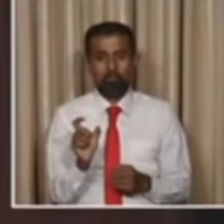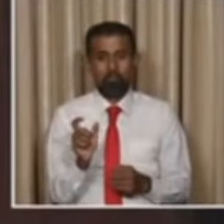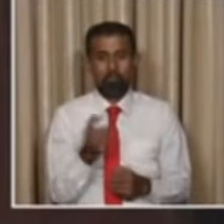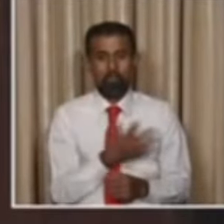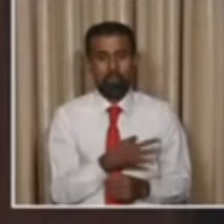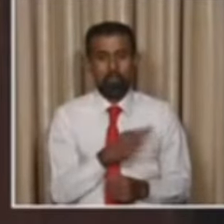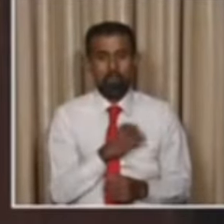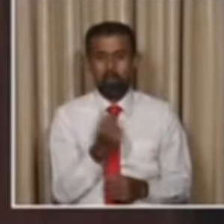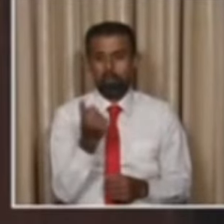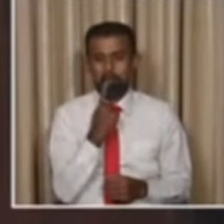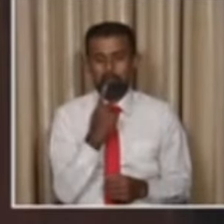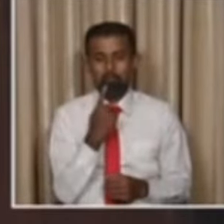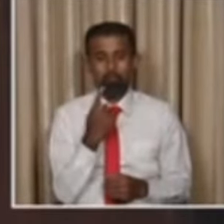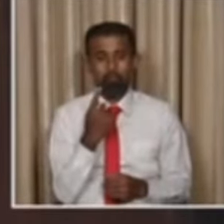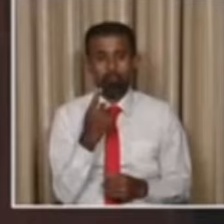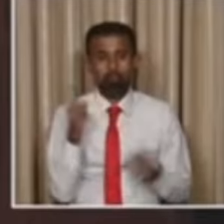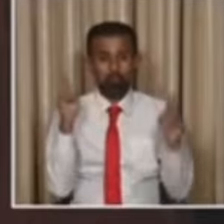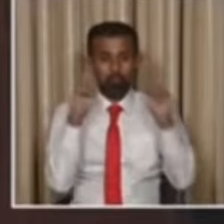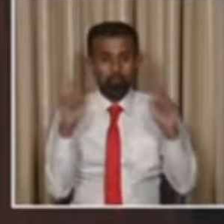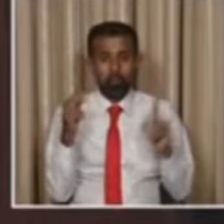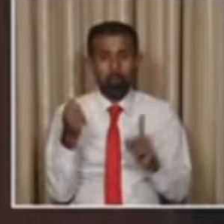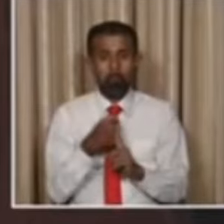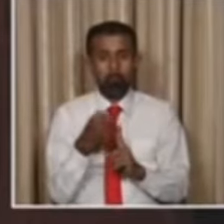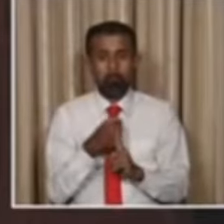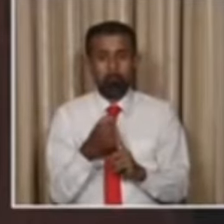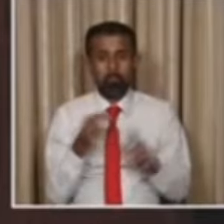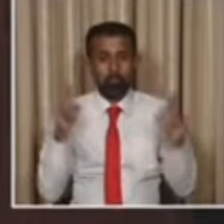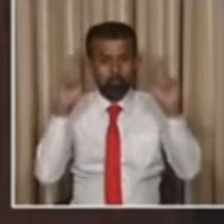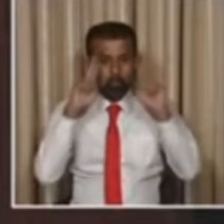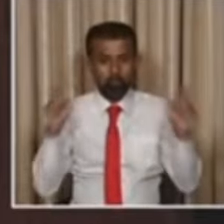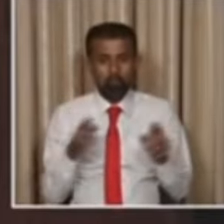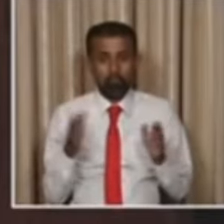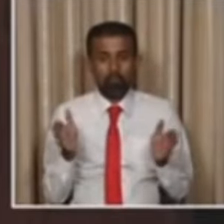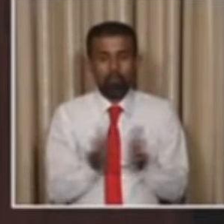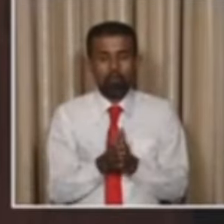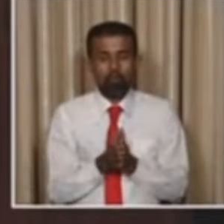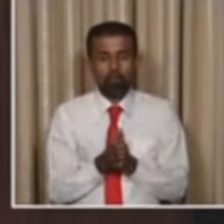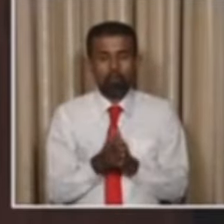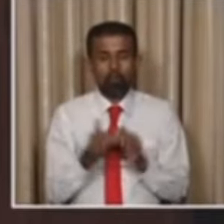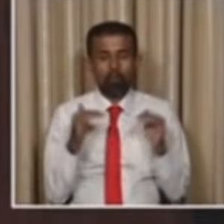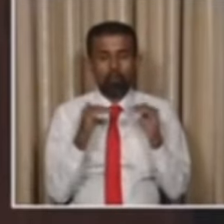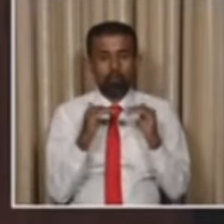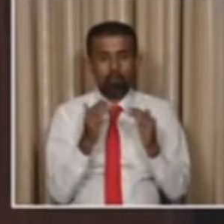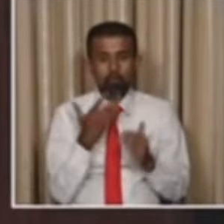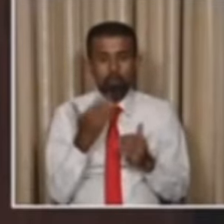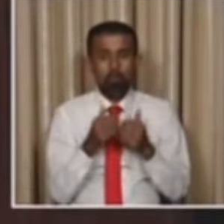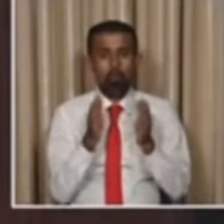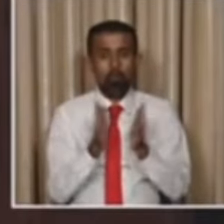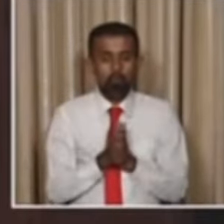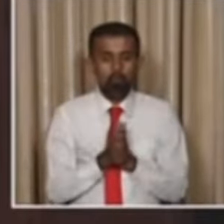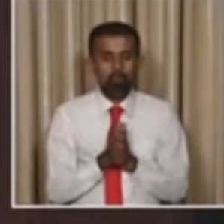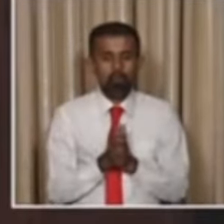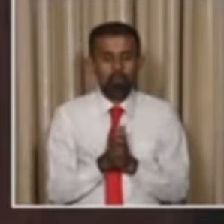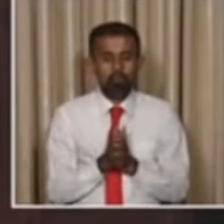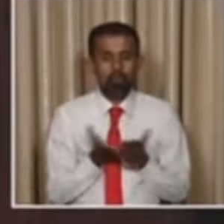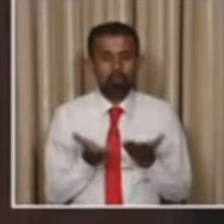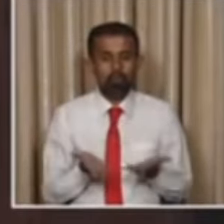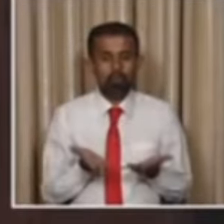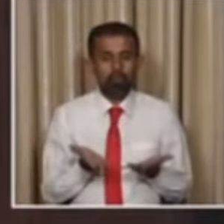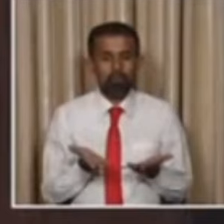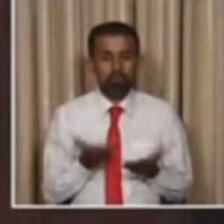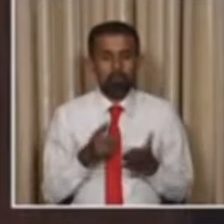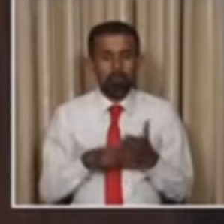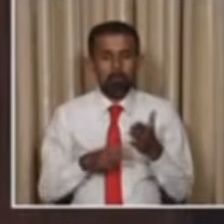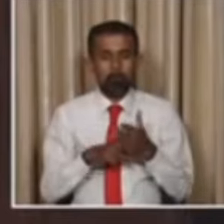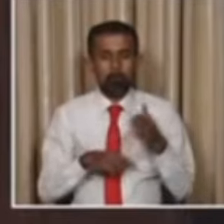කතා කරා මේ තව ජාත්‍යන්තර බලපෑම් නැත්නම් ජාත්‍යන්තරත් එක්ක මේක නැවත ගැලපෙන්න පුළුවන්. ඒ සියලු දේවල් එක අපි නැත් මේකේ අපි